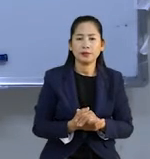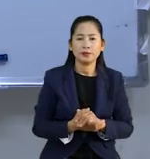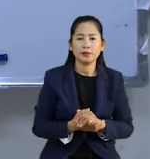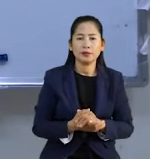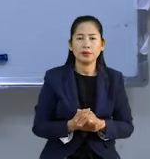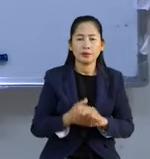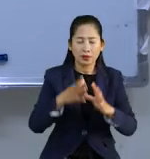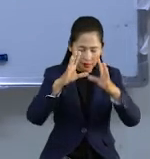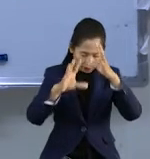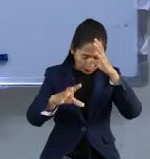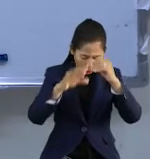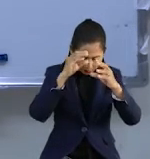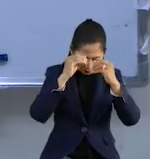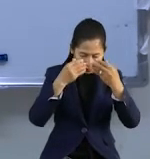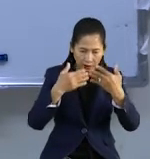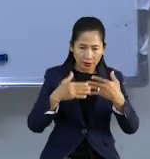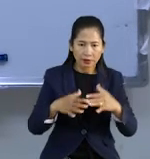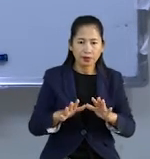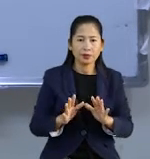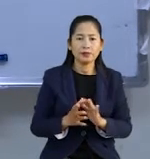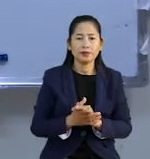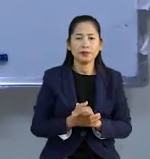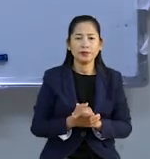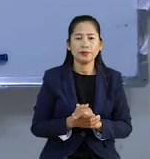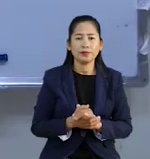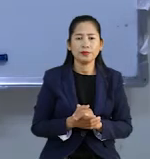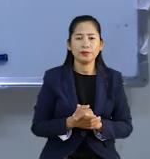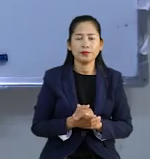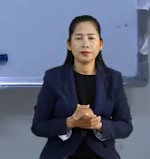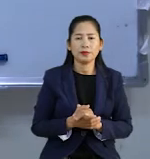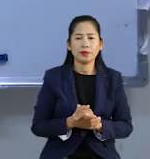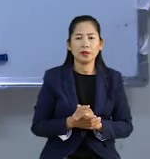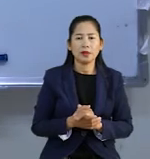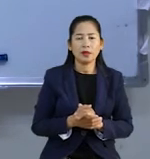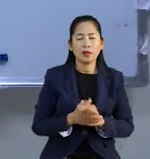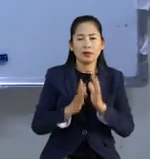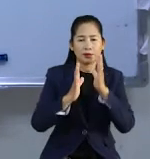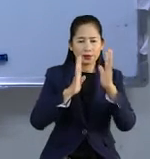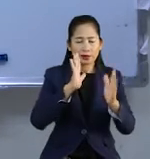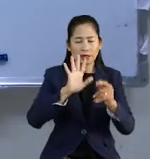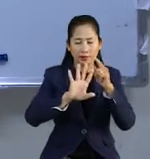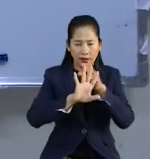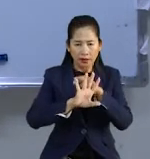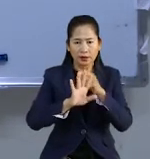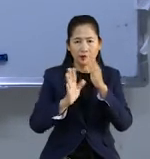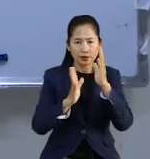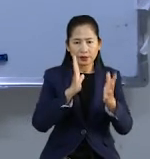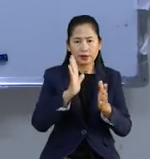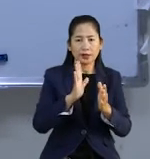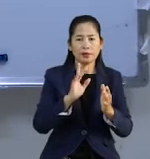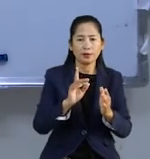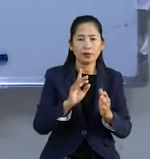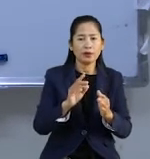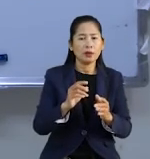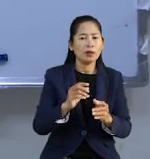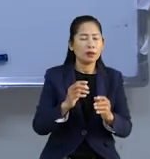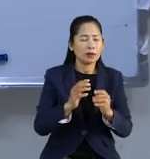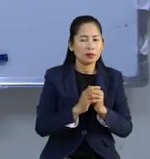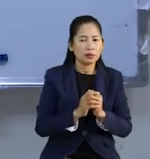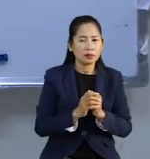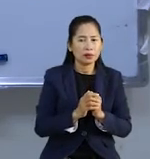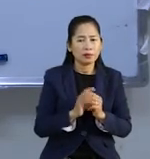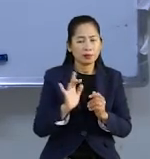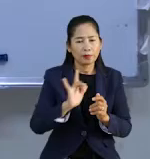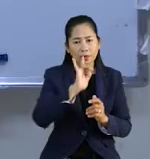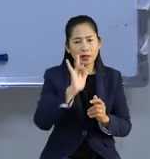បាទតើតារៀនហើយបាញ់មិញបាទអរគុណអញ្ចឹងសញ្ញាផាត់លើគឺជាសញ្ញាមួយដែលសម្រាប់